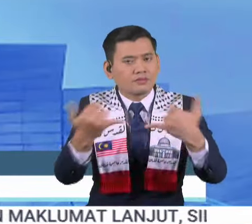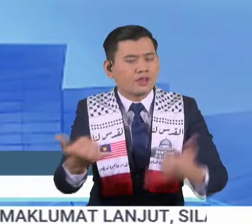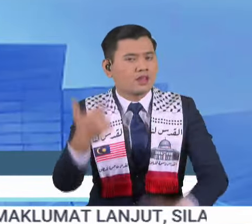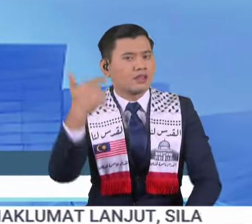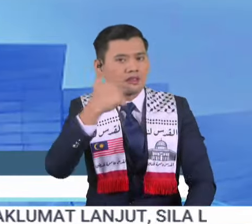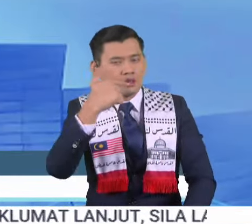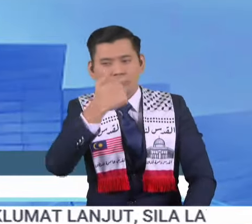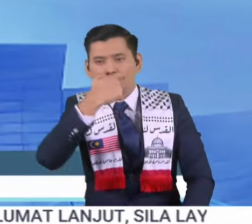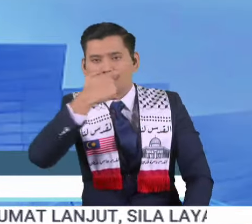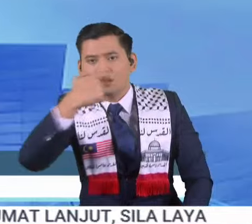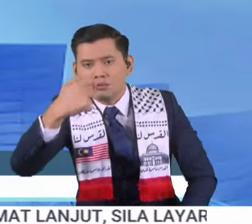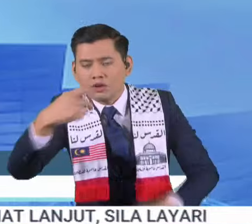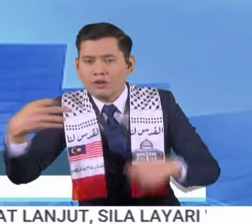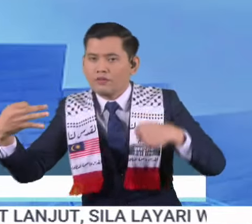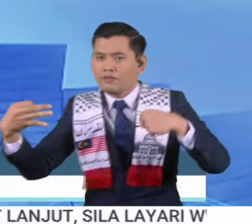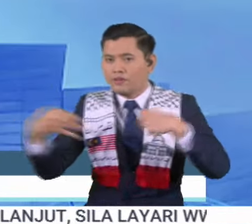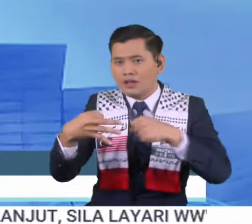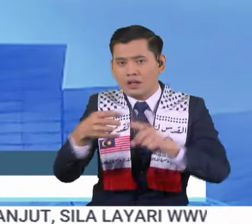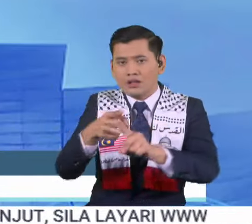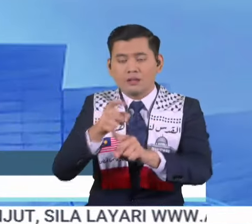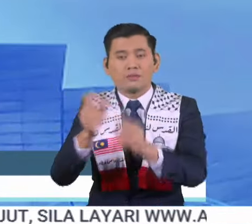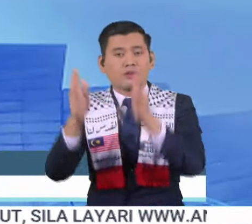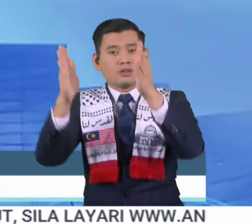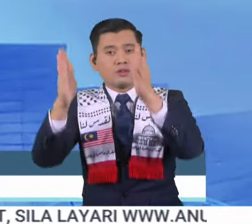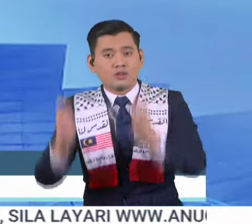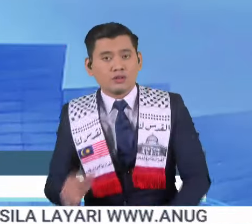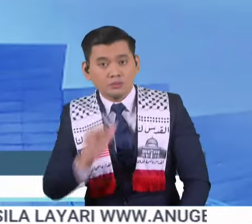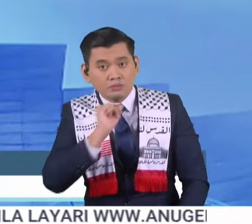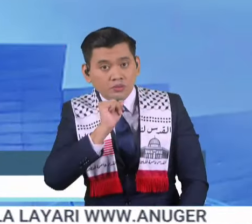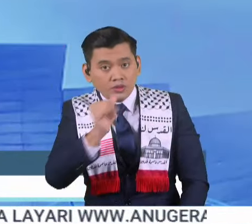yang dilemparkan pihak tidak bertanggungjawab.